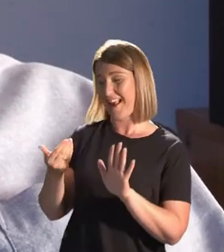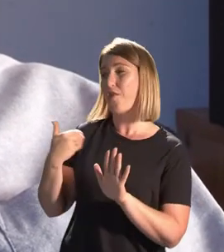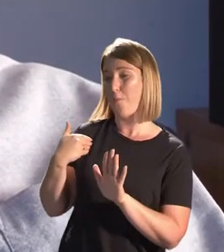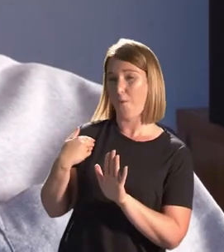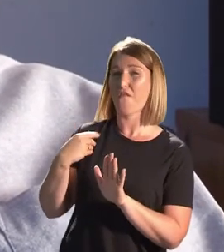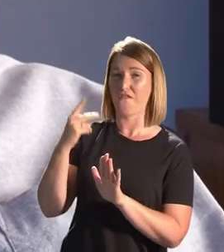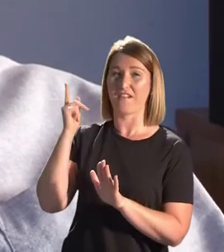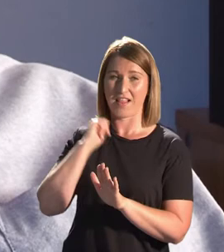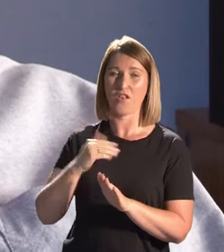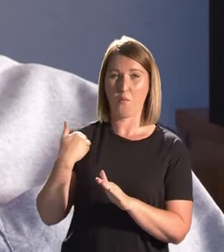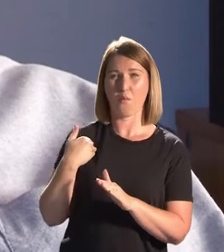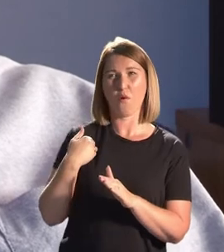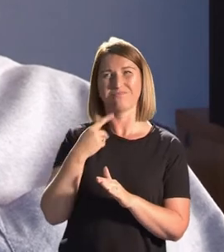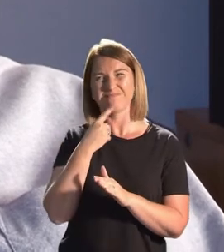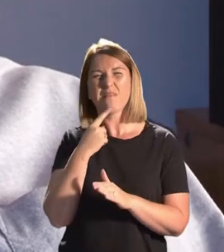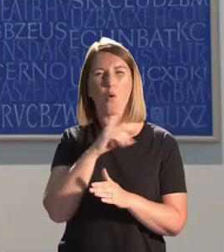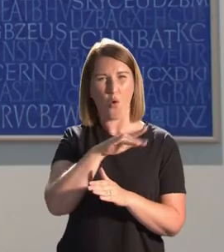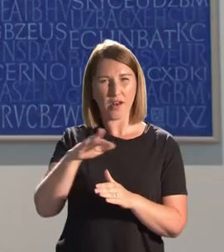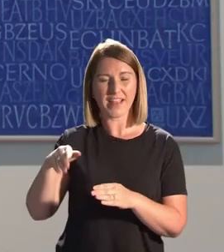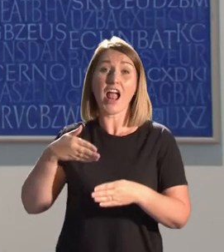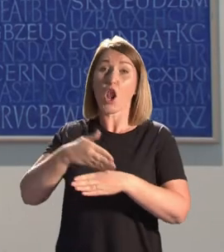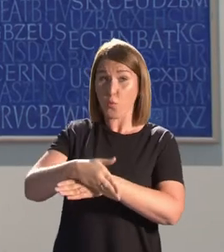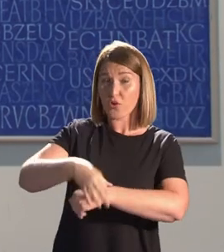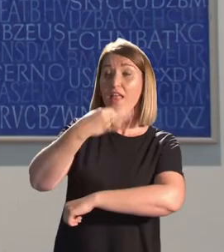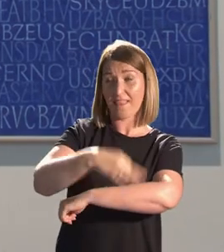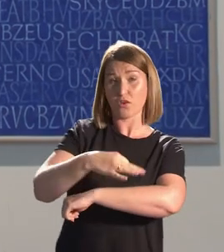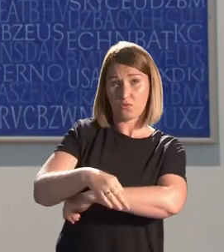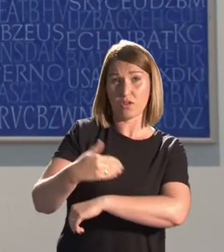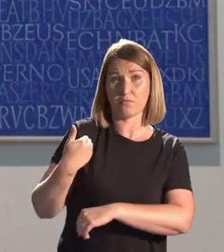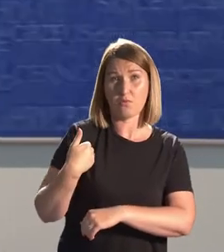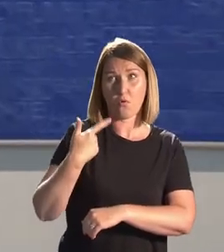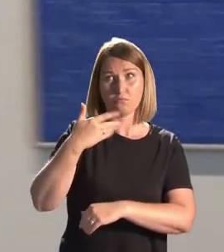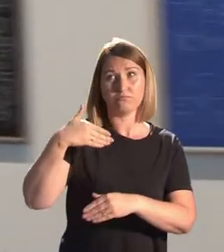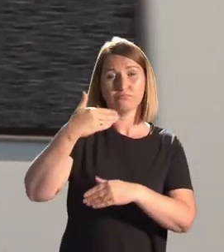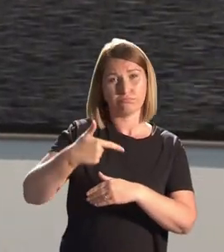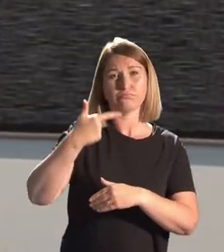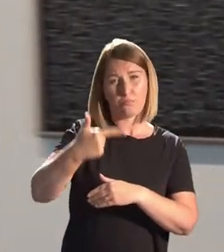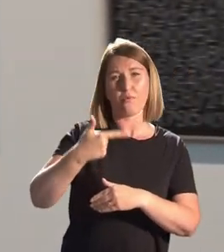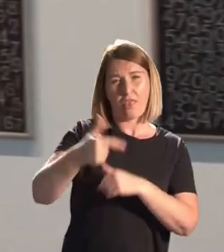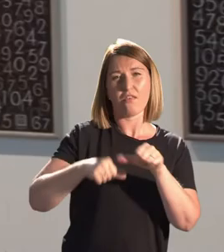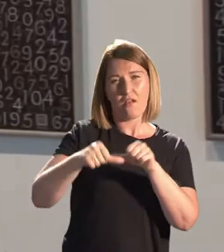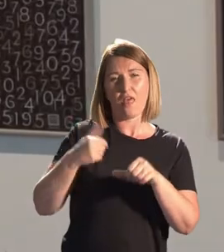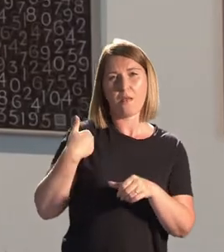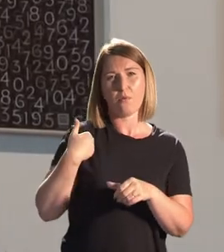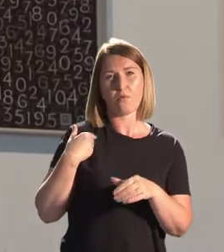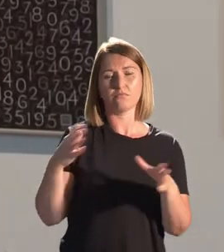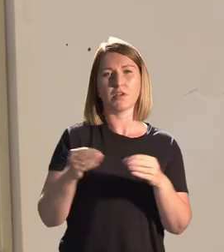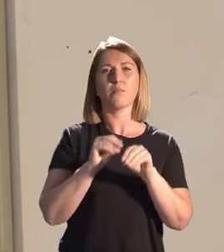średniej było niewiele, było liternictwo, ale było. I potem na studiach też przez 2 lata mieliśmy liternictwo z